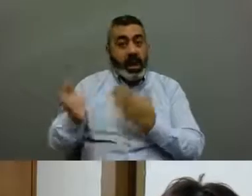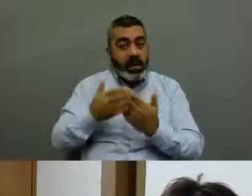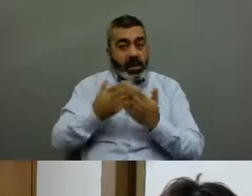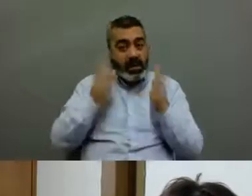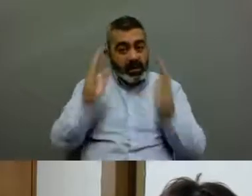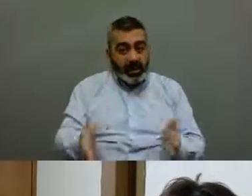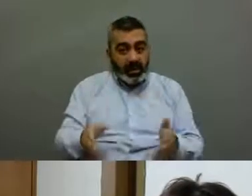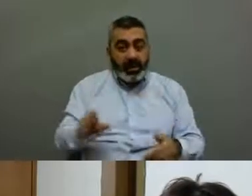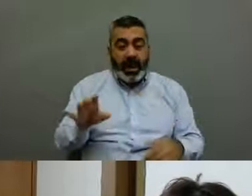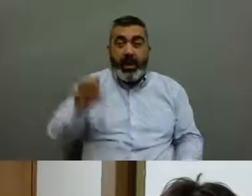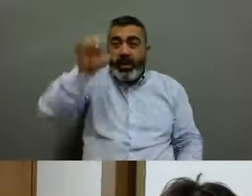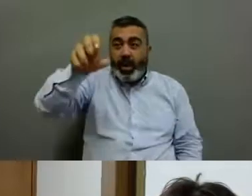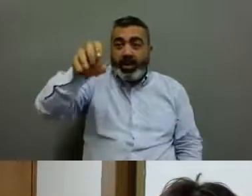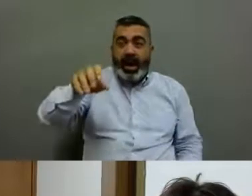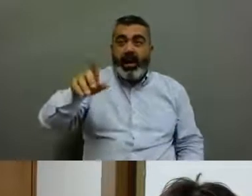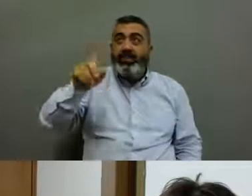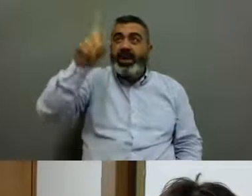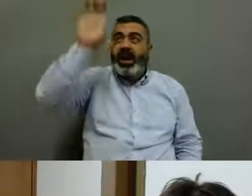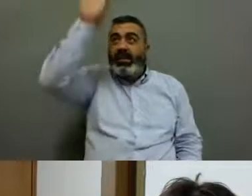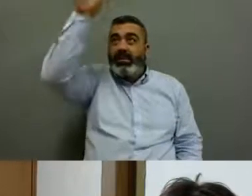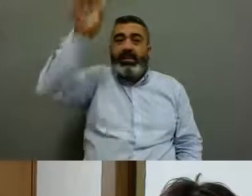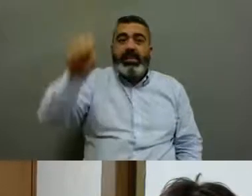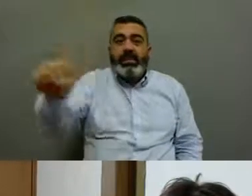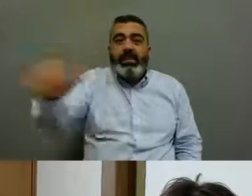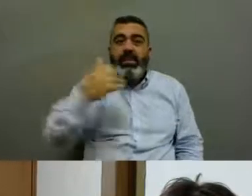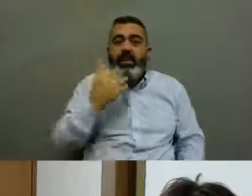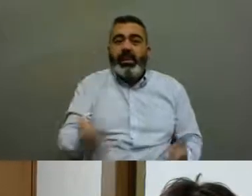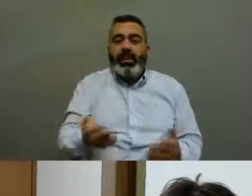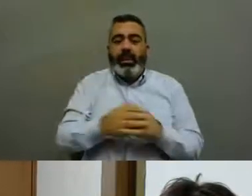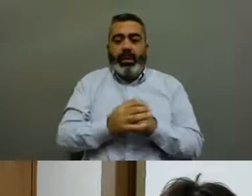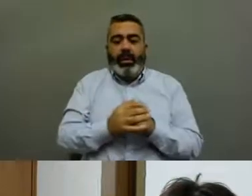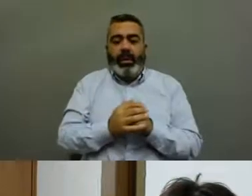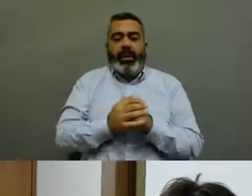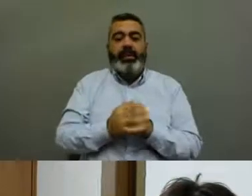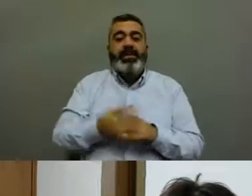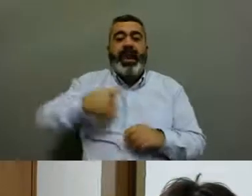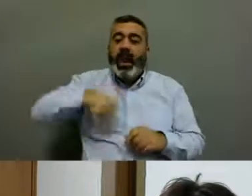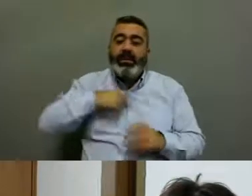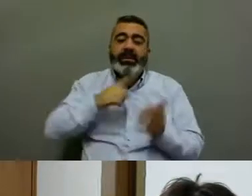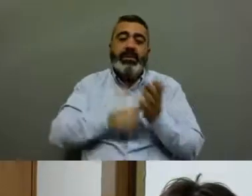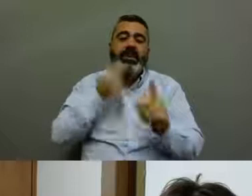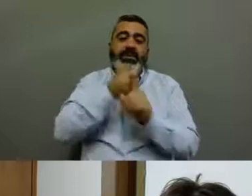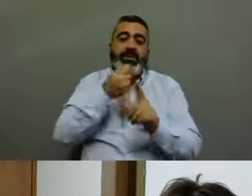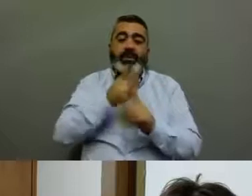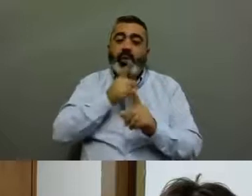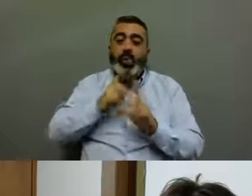το πόμολο για να ανοίξουμε την πόρτα. Και όλα αυτά χρειάζεται αγώνας από εμάς και τις οικογένειές